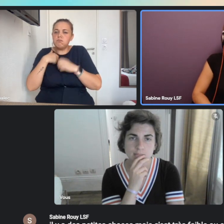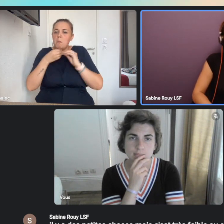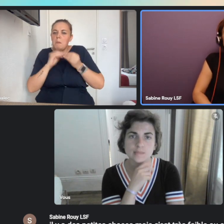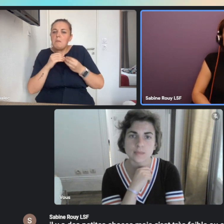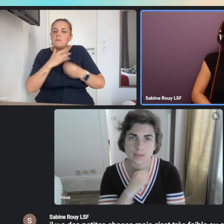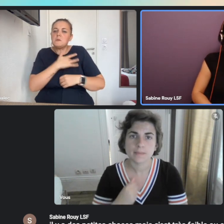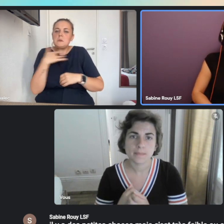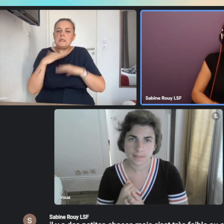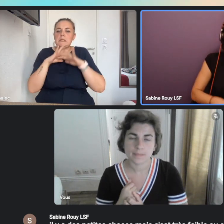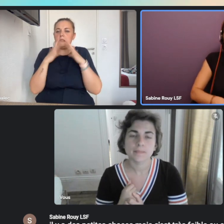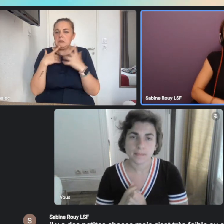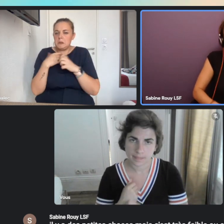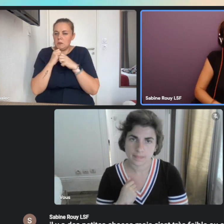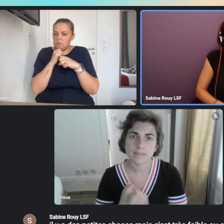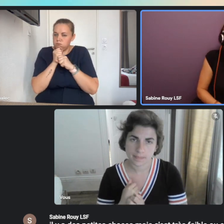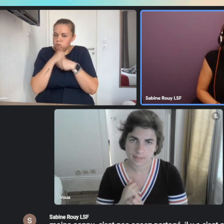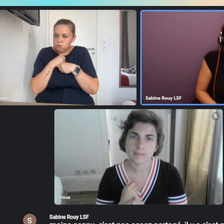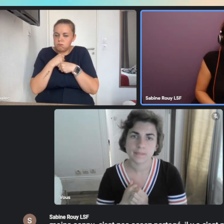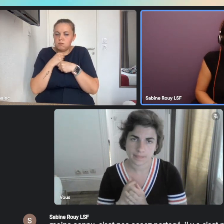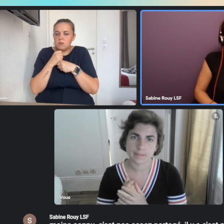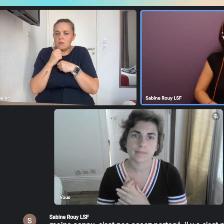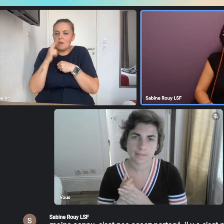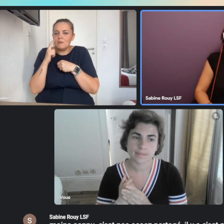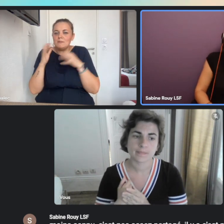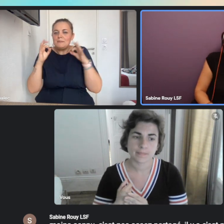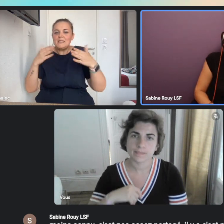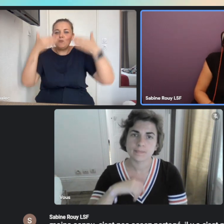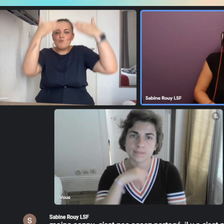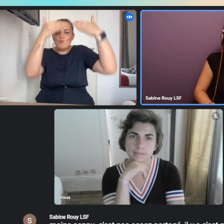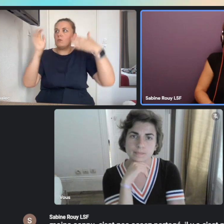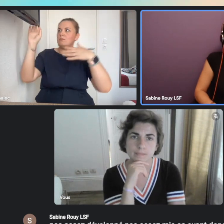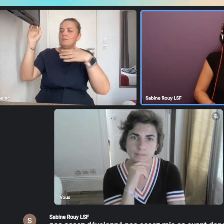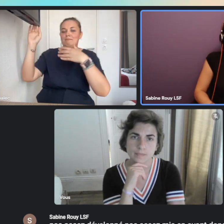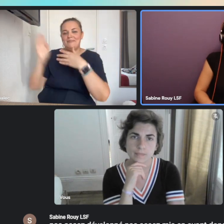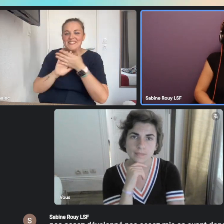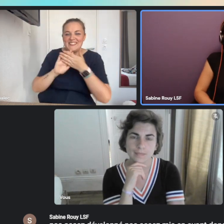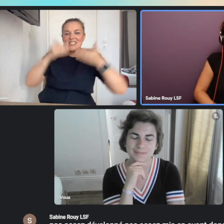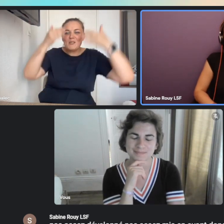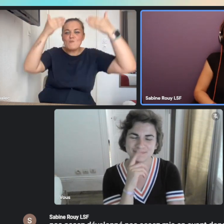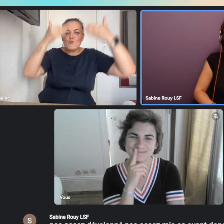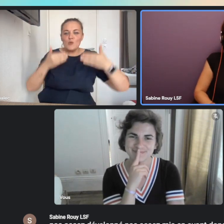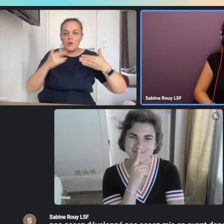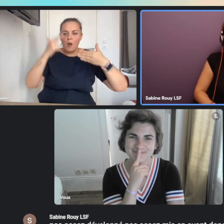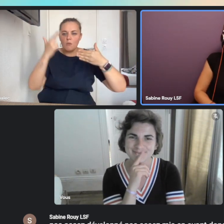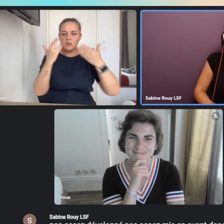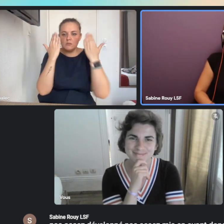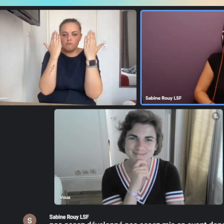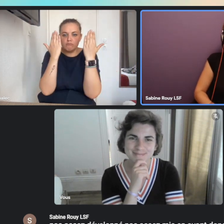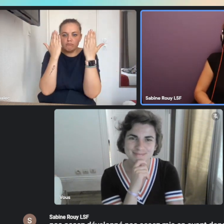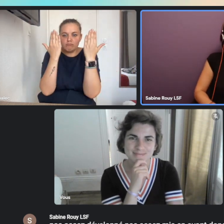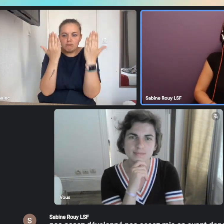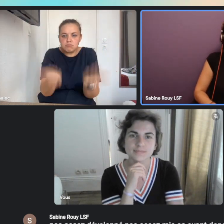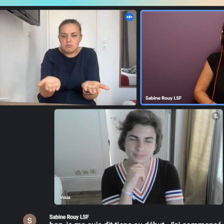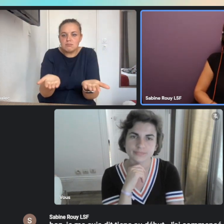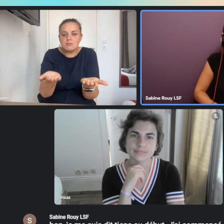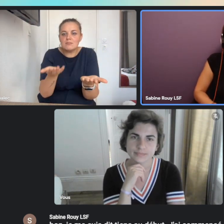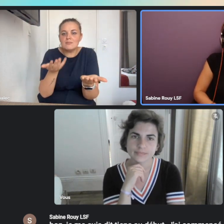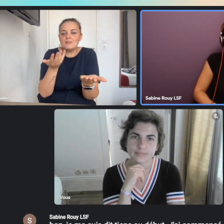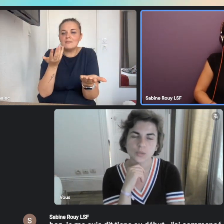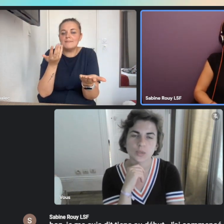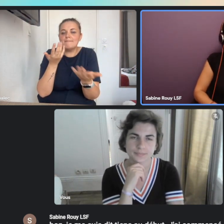ma situation auparavant, j'avais les problèmes de santé et cetera, je gardais tout pour moi. C'était vraiment, secret, pardon, excusez-moi. C'était vraiment